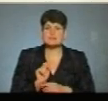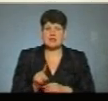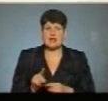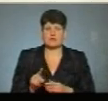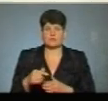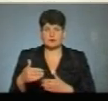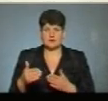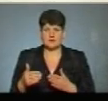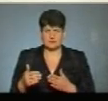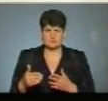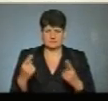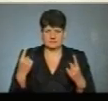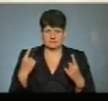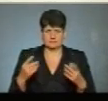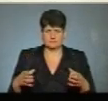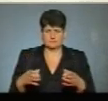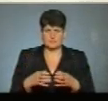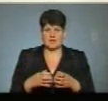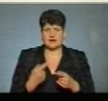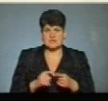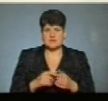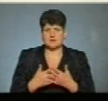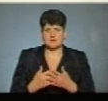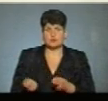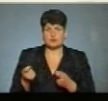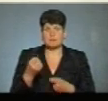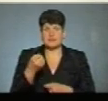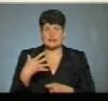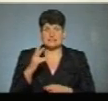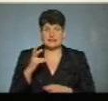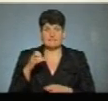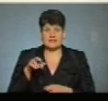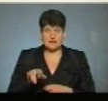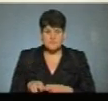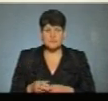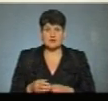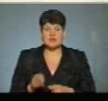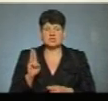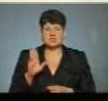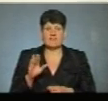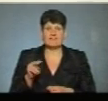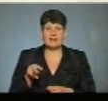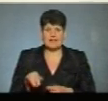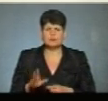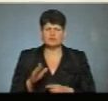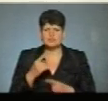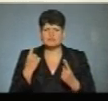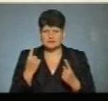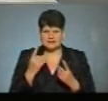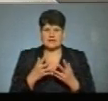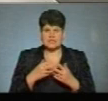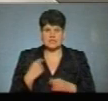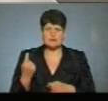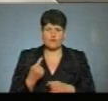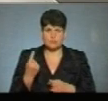що замовляємо партії, але ці партії будуть всі десь в районі 15 квітня. Тобто шевел буде велика,